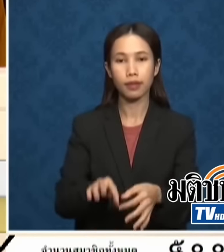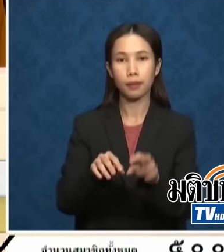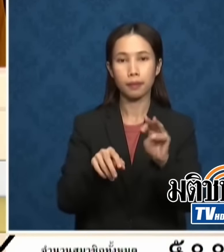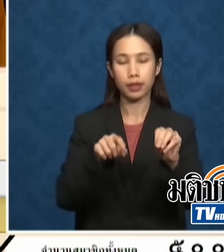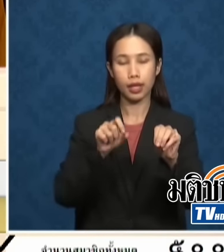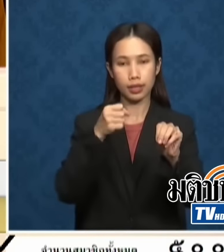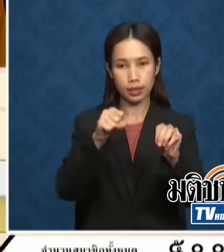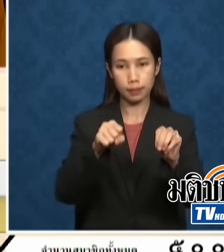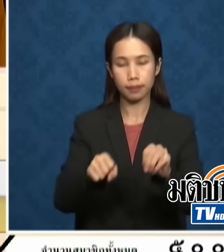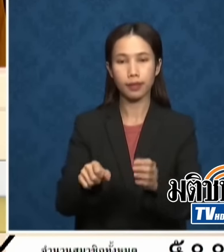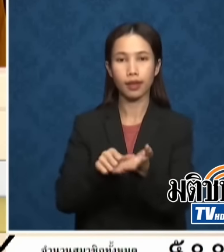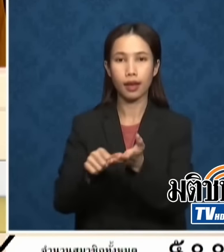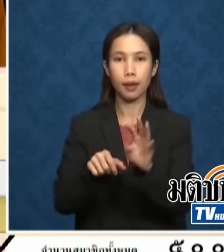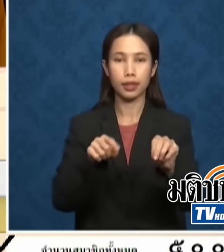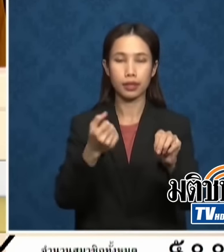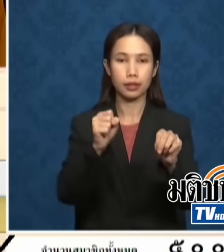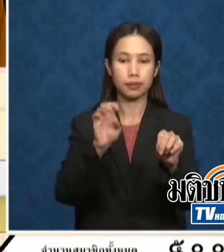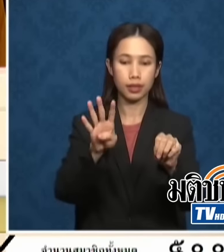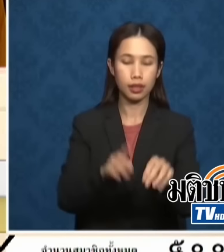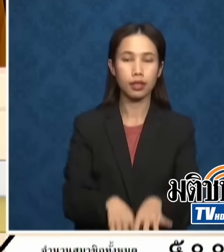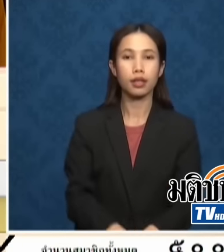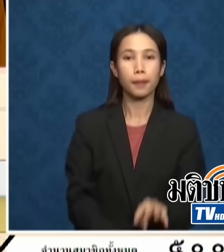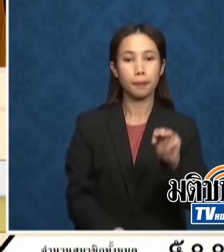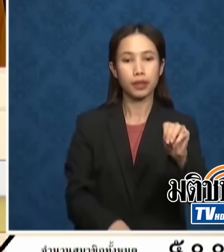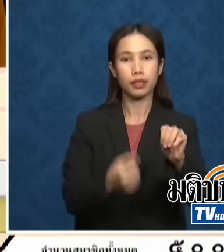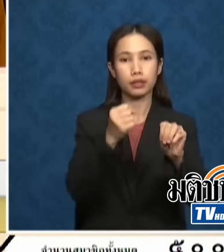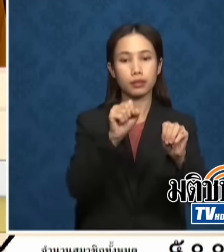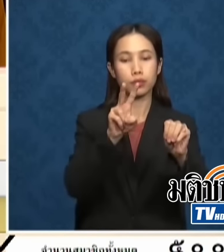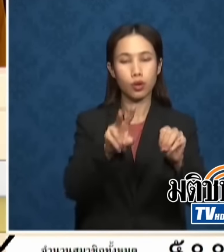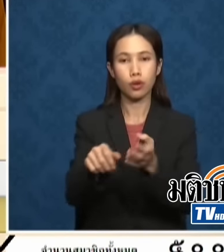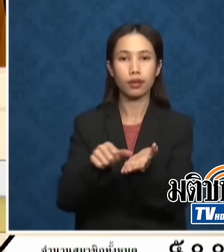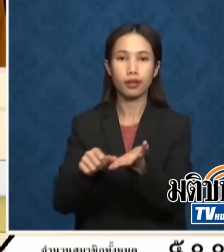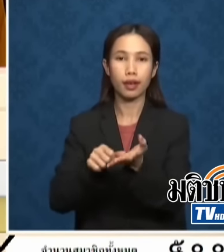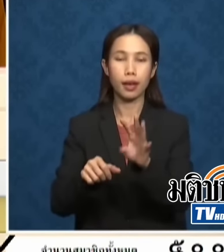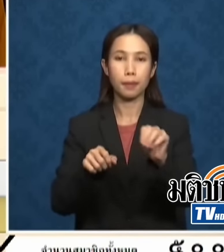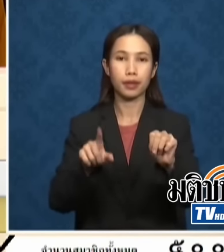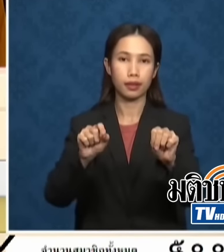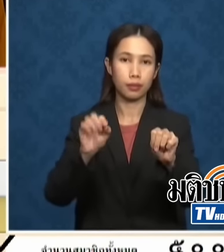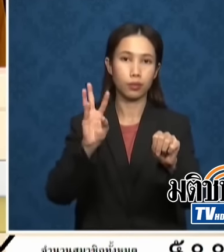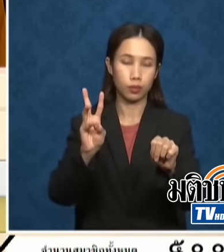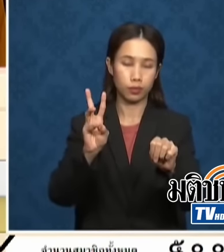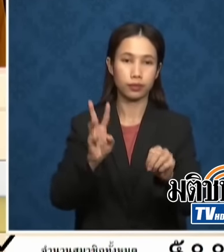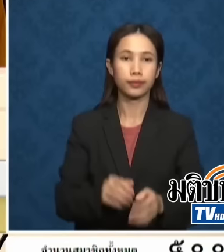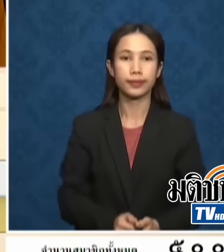ก้ไขมาตรา14วงเล็บ1ร่างมาตรา12เพื่อแก้ไขมาตรา26